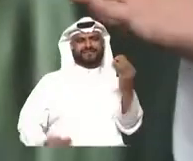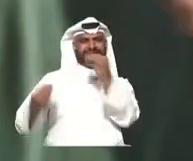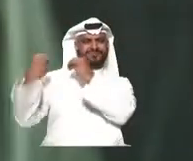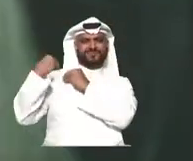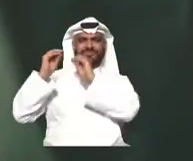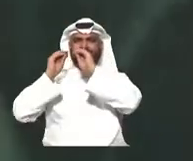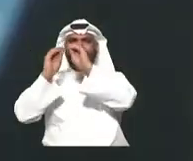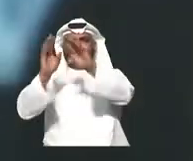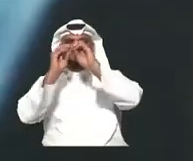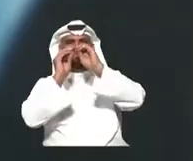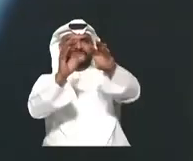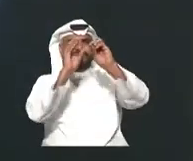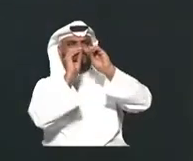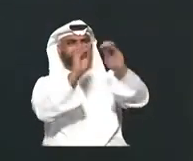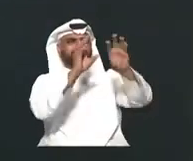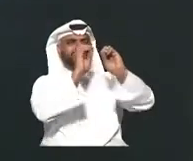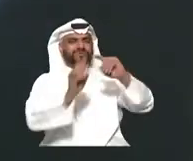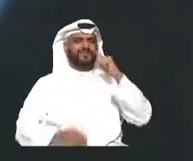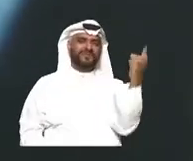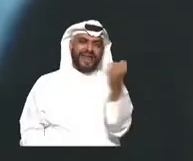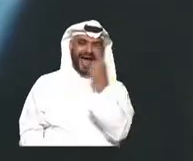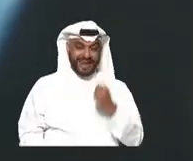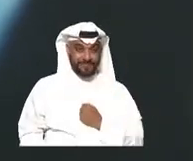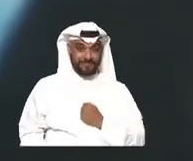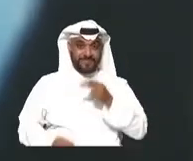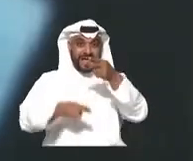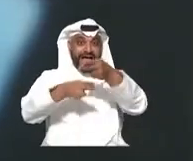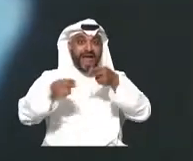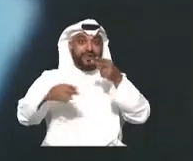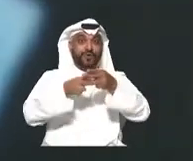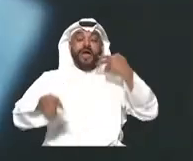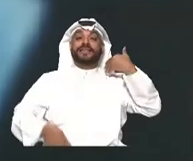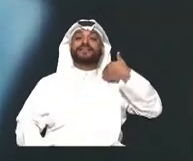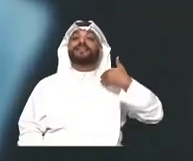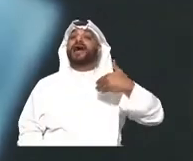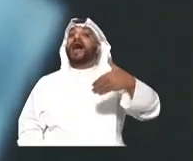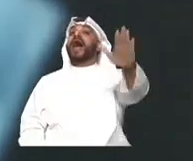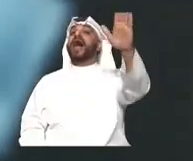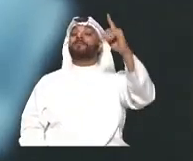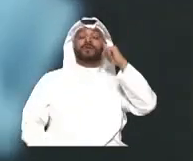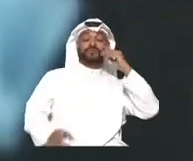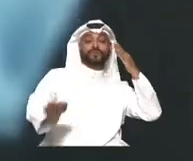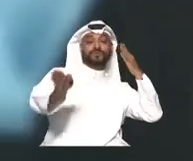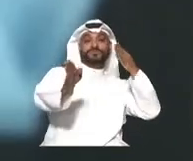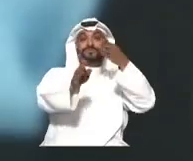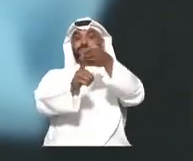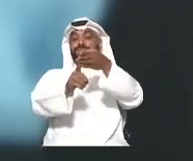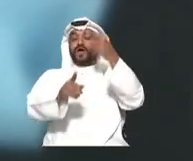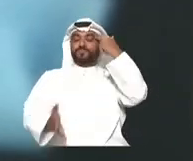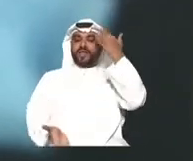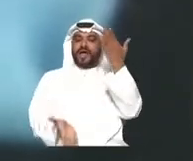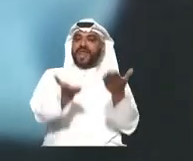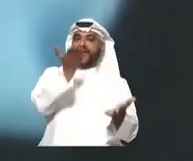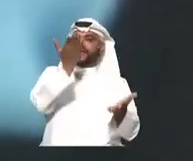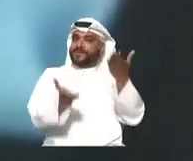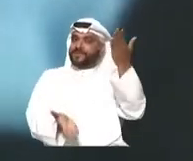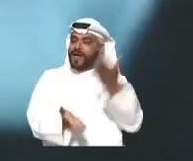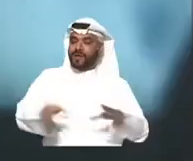فيها الكويت في كل أنحاء العالم. ولذلك الكويت دائما ينظر لها على أنها دولة الحكمة